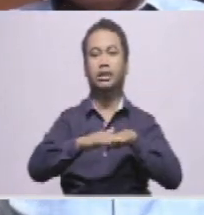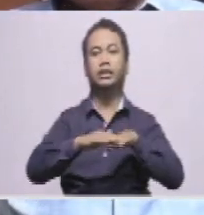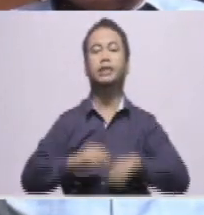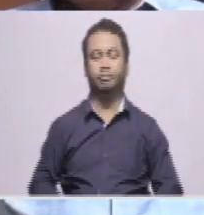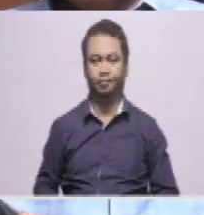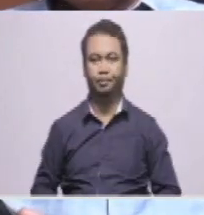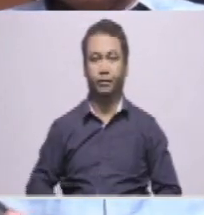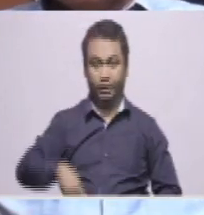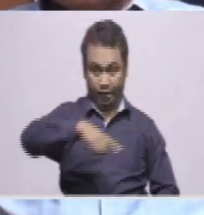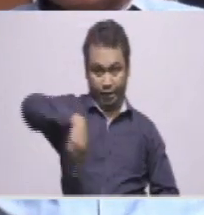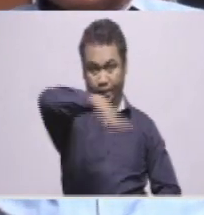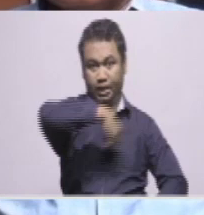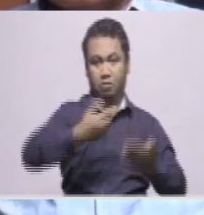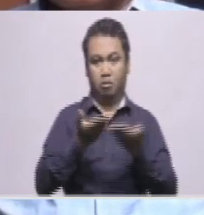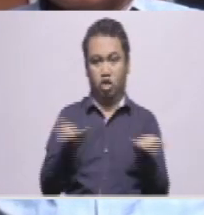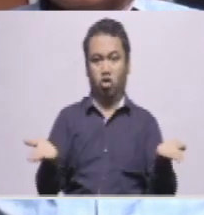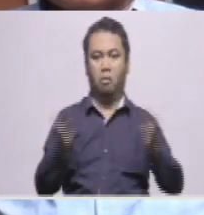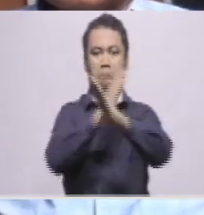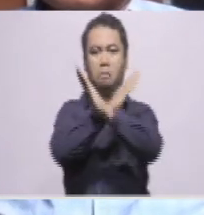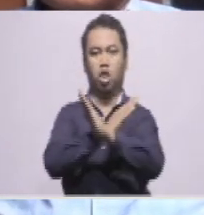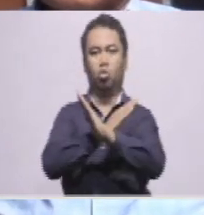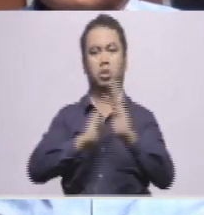nampiseho famatorana